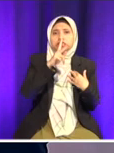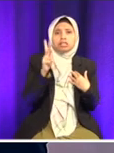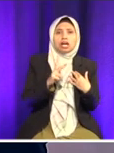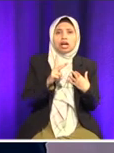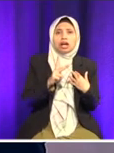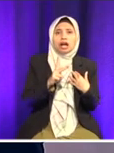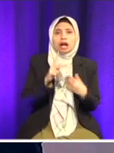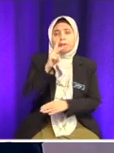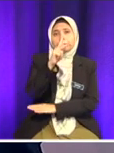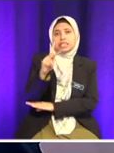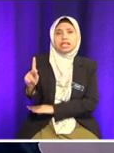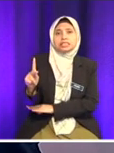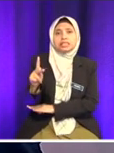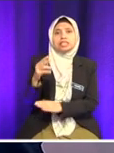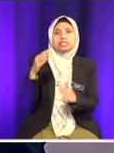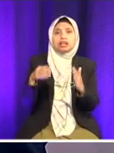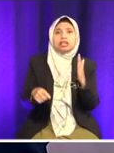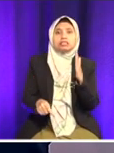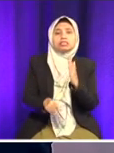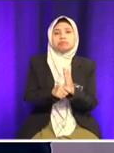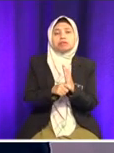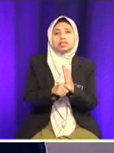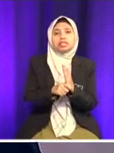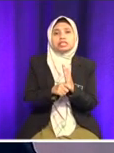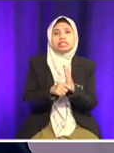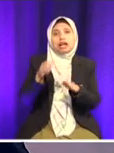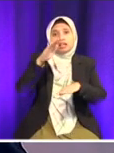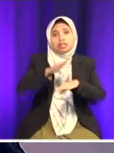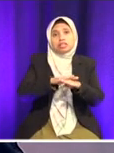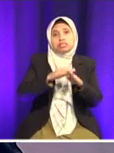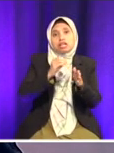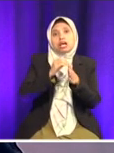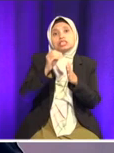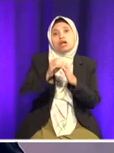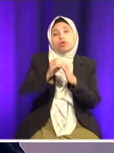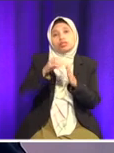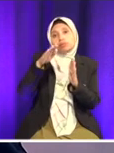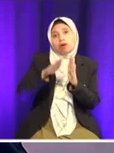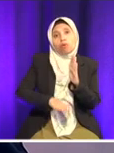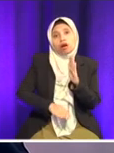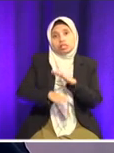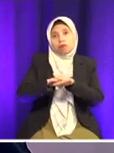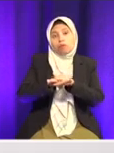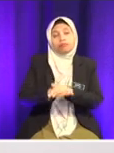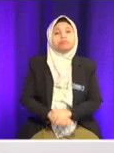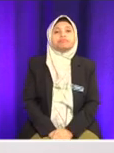pintasan semakin di atas atau semakin di bawah oke